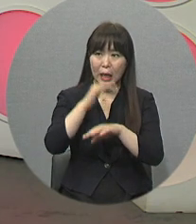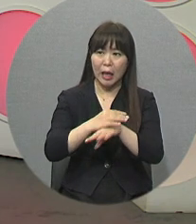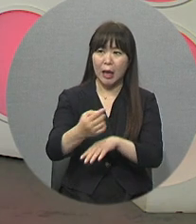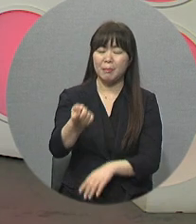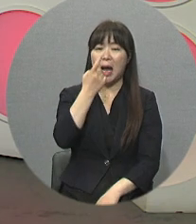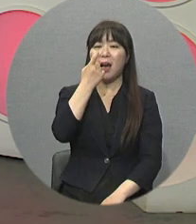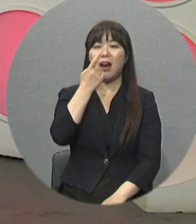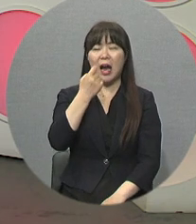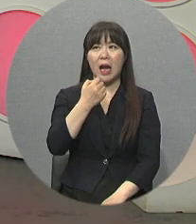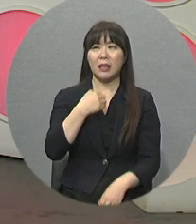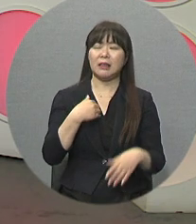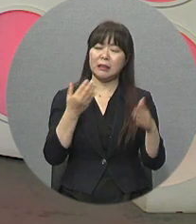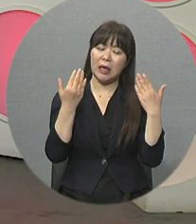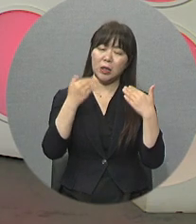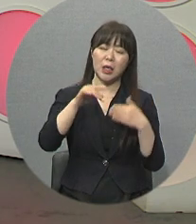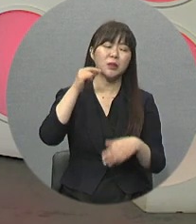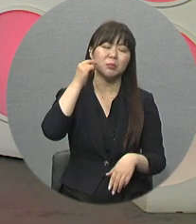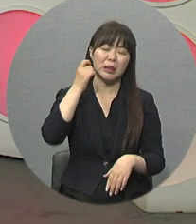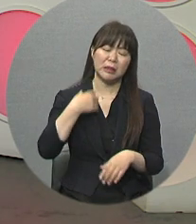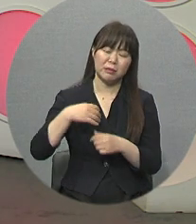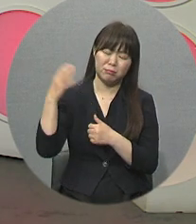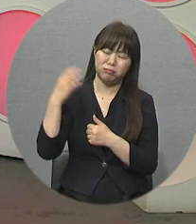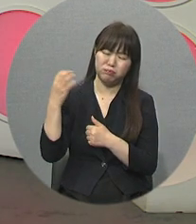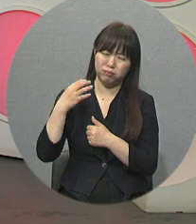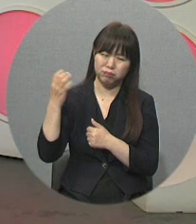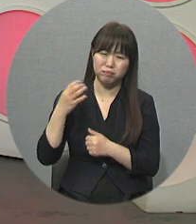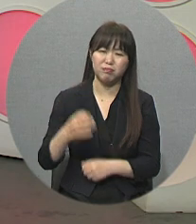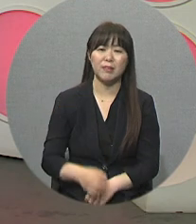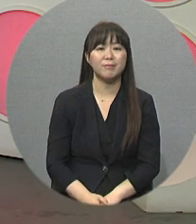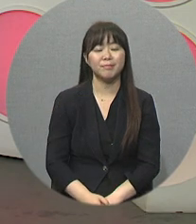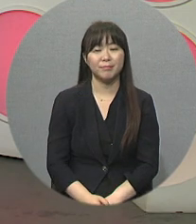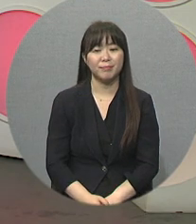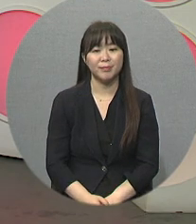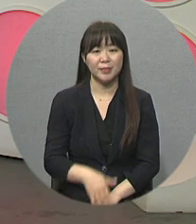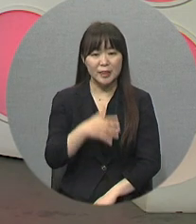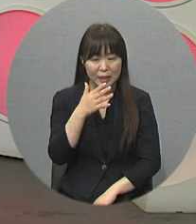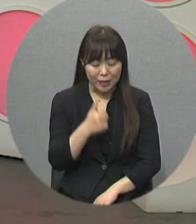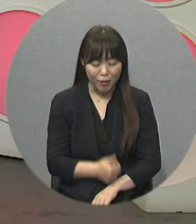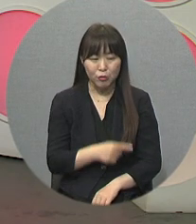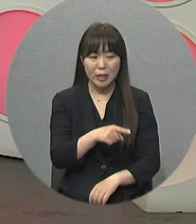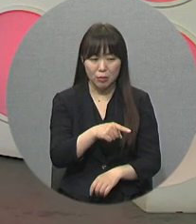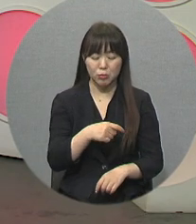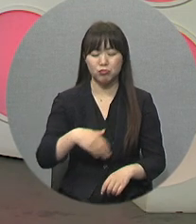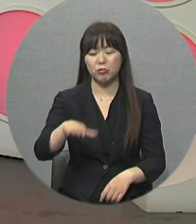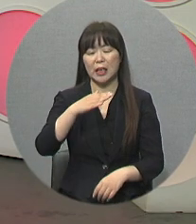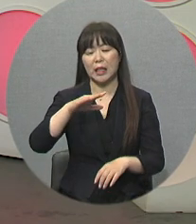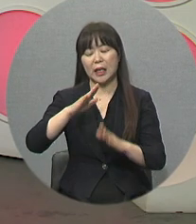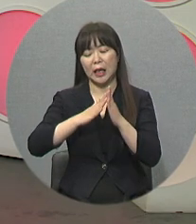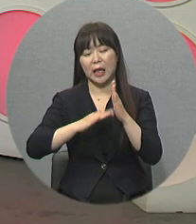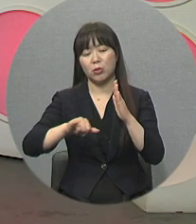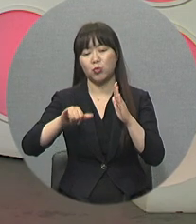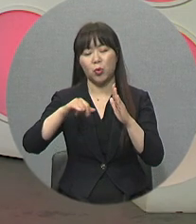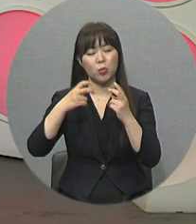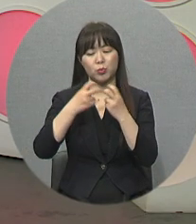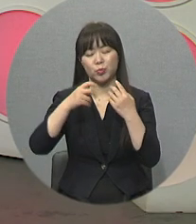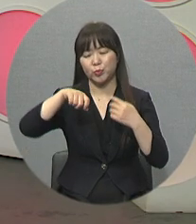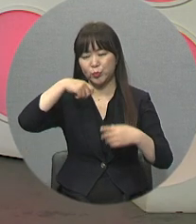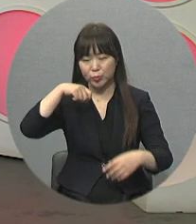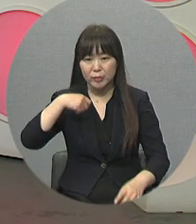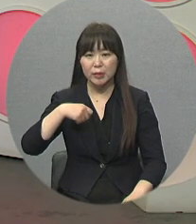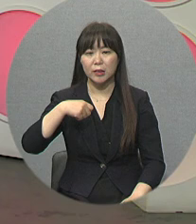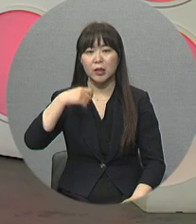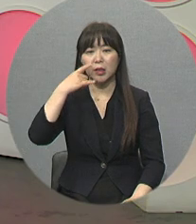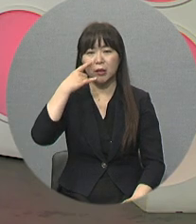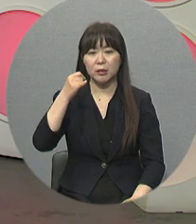들켜서 다음날 등교도 못하고 호되게 혼났습니다. 결국 모래 섞은 깨는 우리 가족이 먹었습니다.